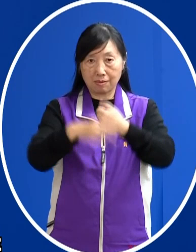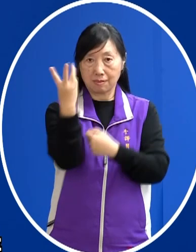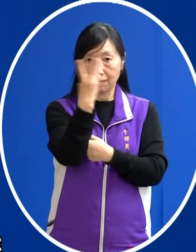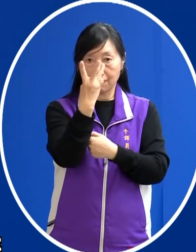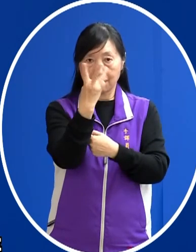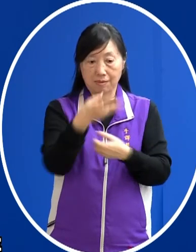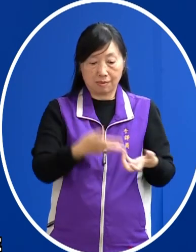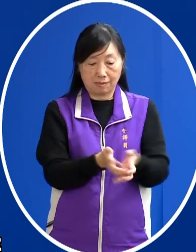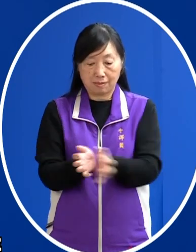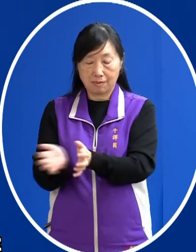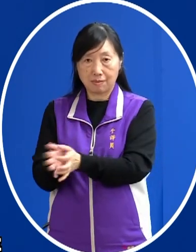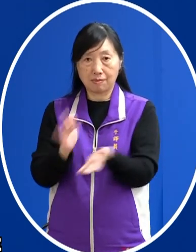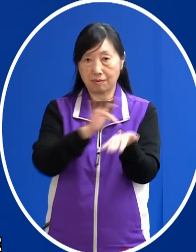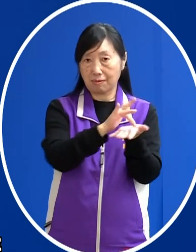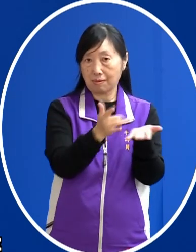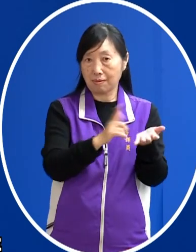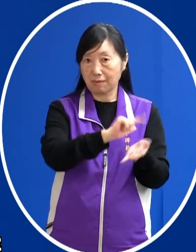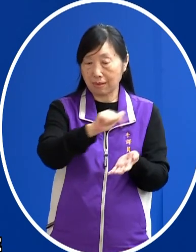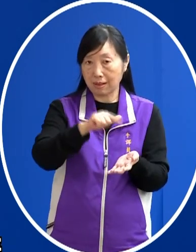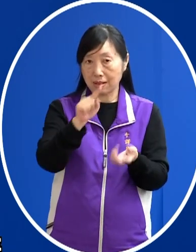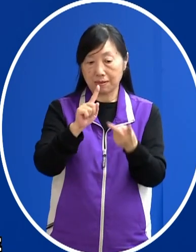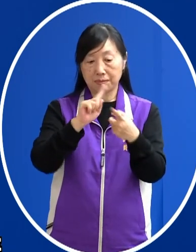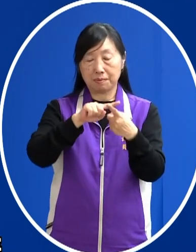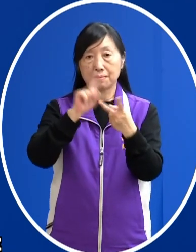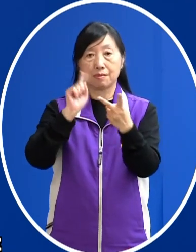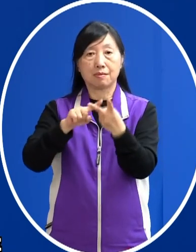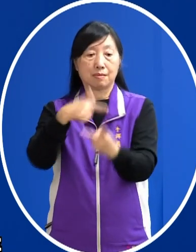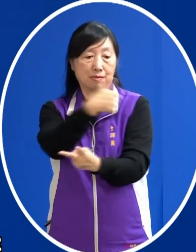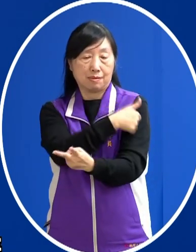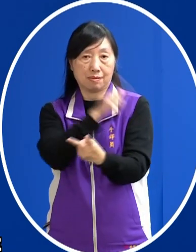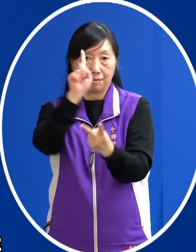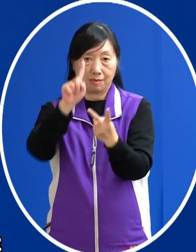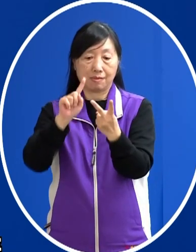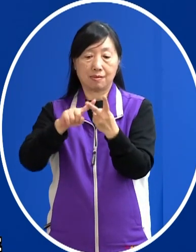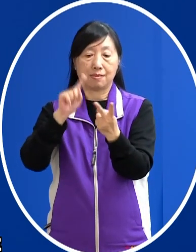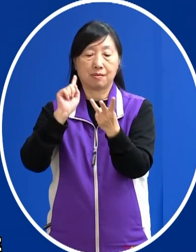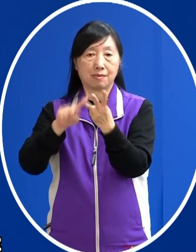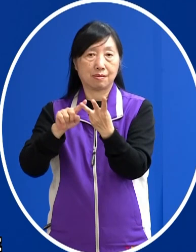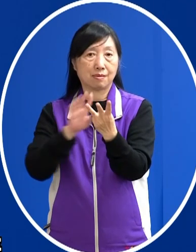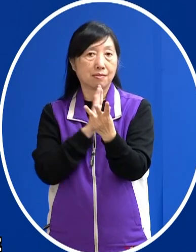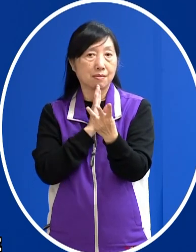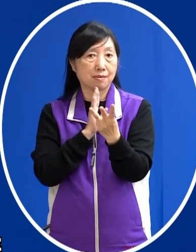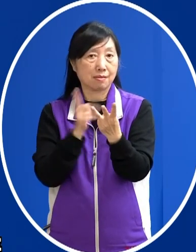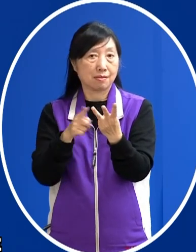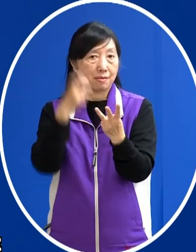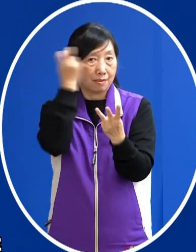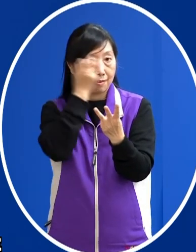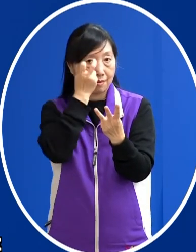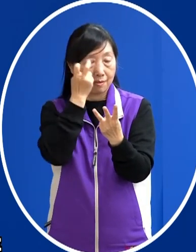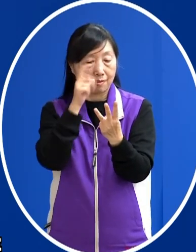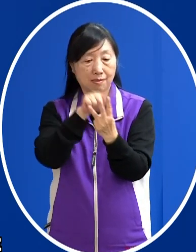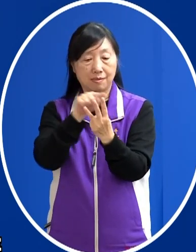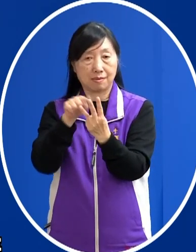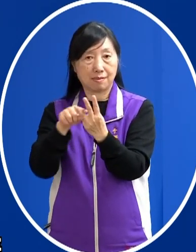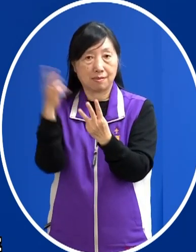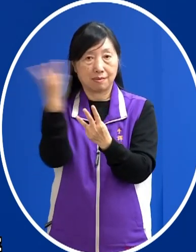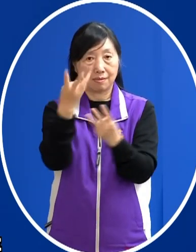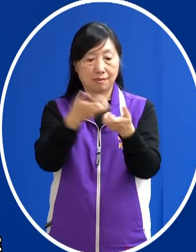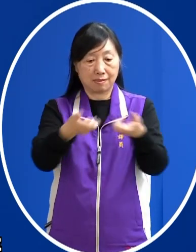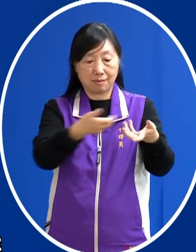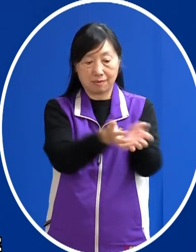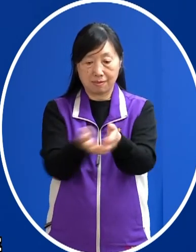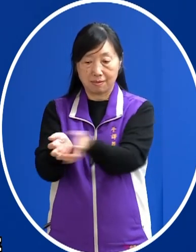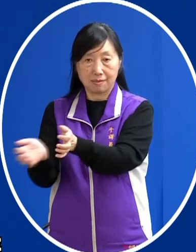组，包括药物有一个分组，包括疫苗有一个分组，包括这个检验有一个分组。那